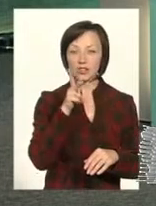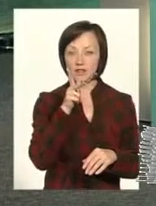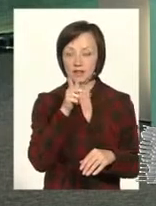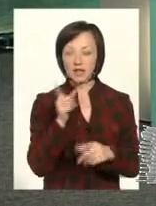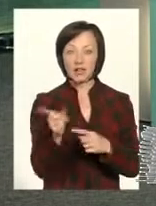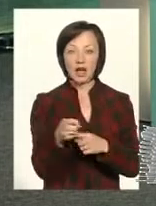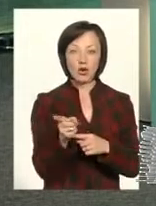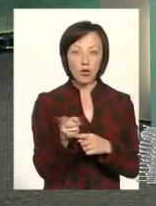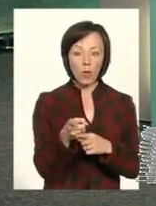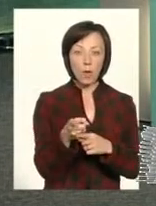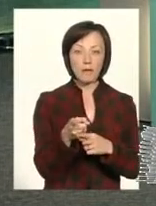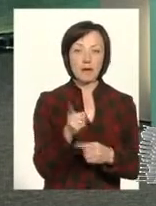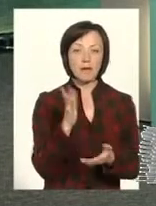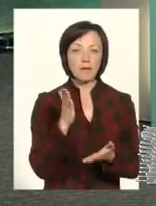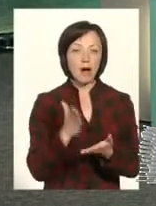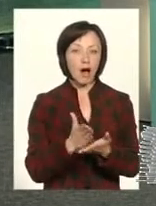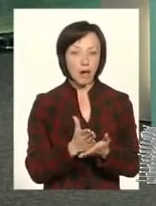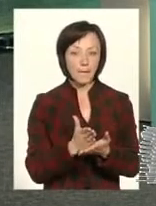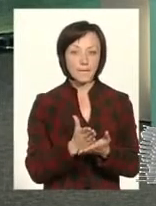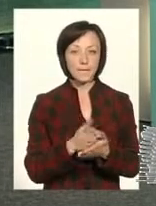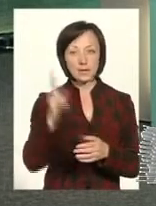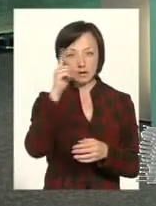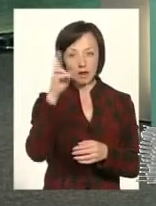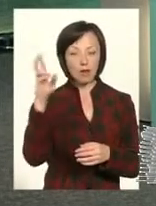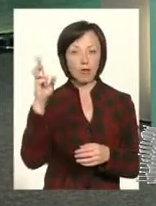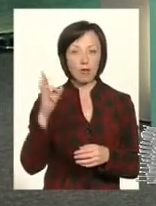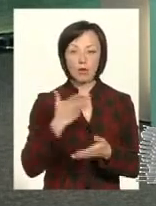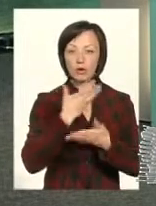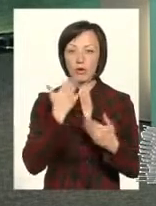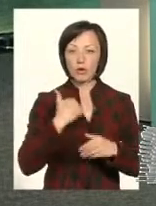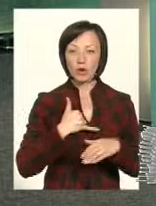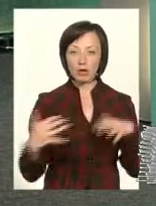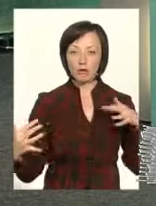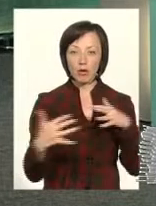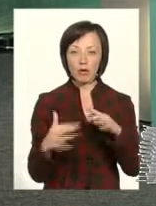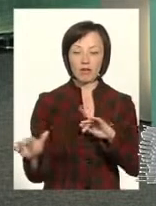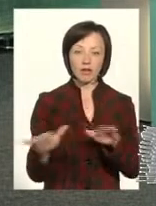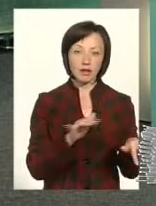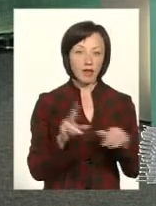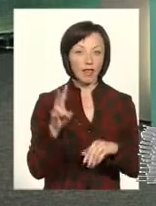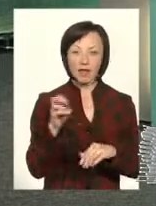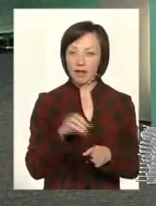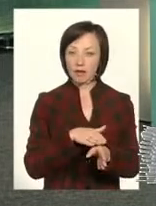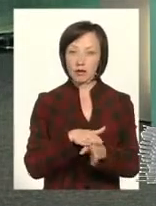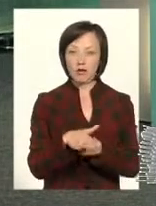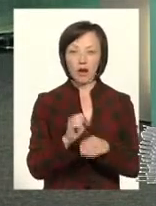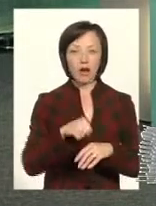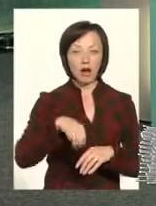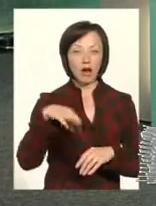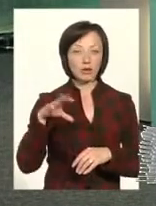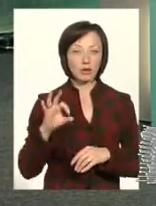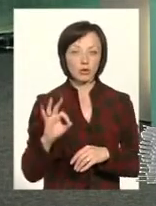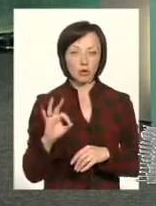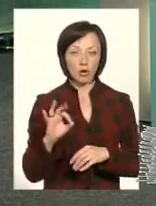Чернівці, Тернопіль. Маємо, слава Богу, немає в нас бойових дій. Не відбувається ота